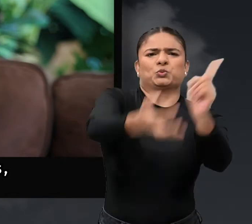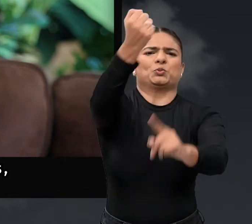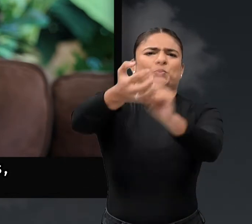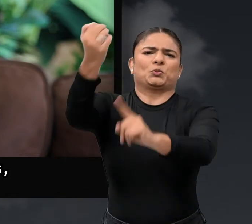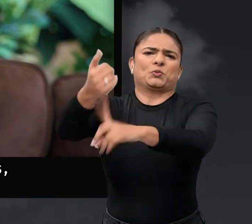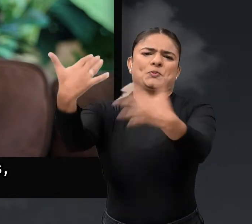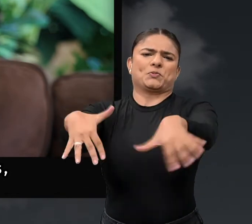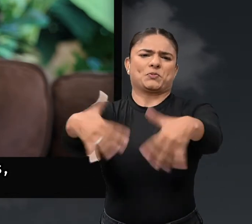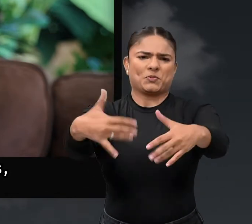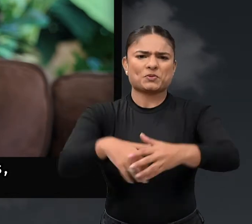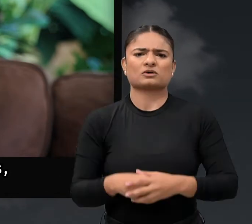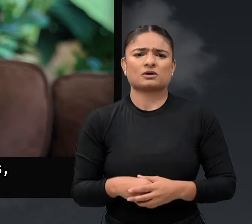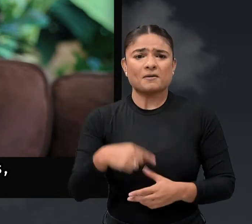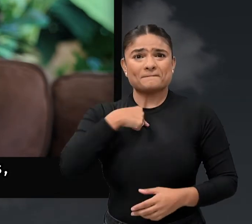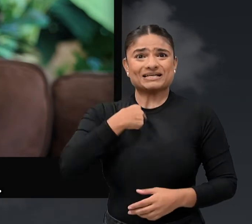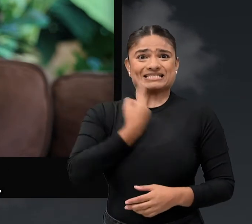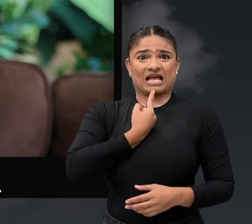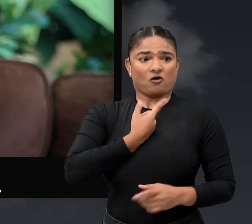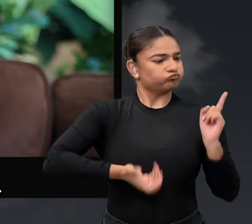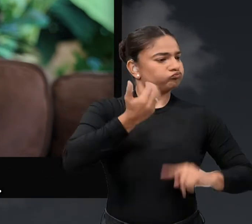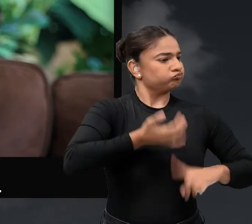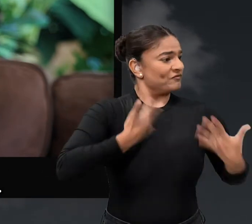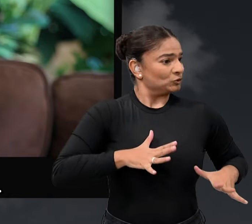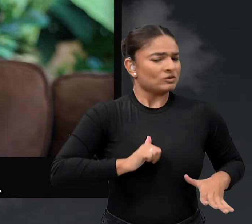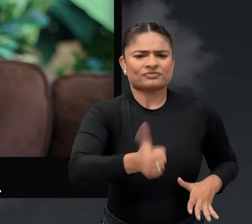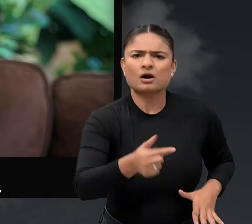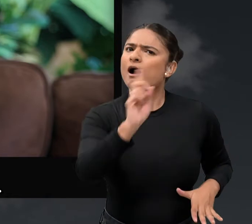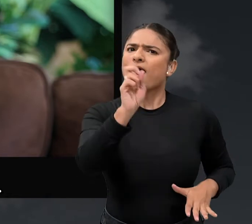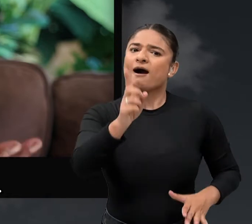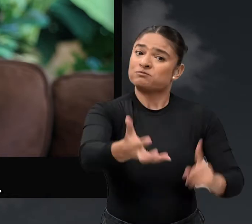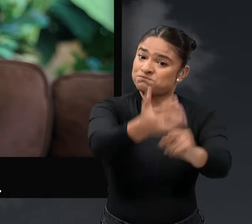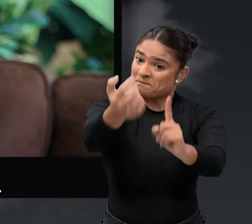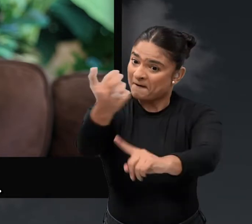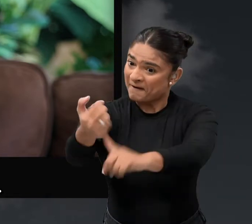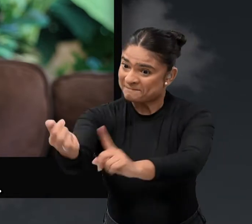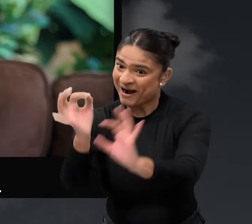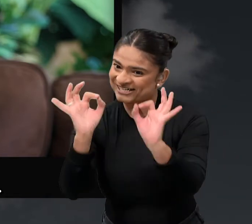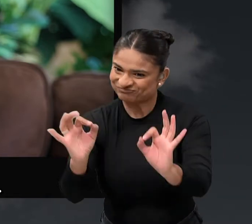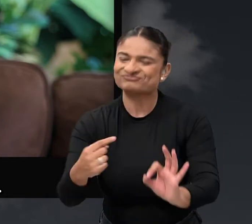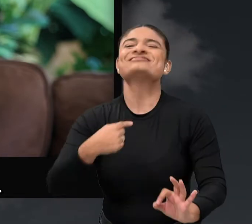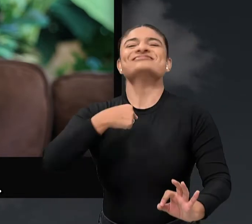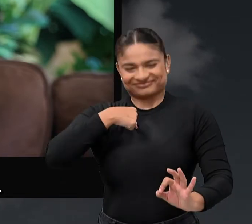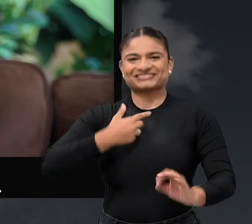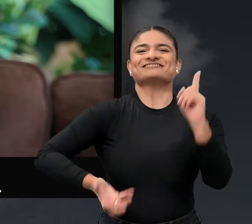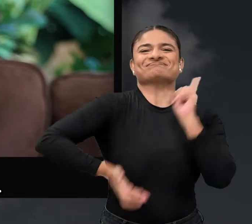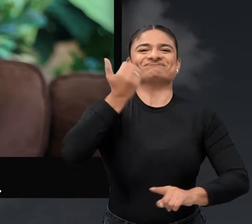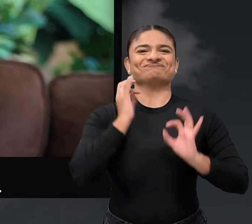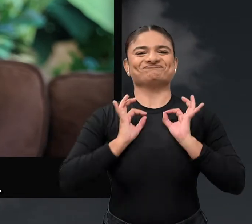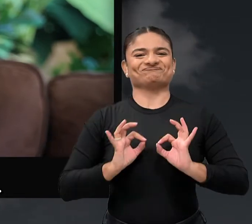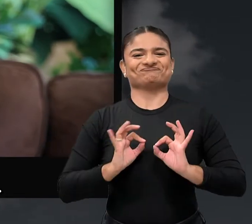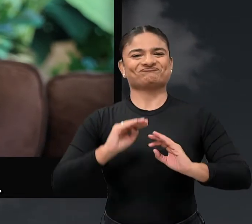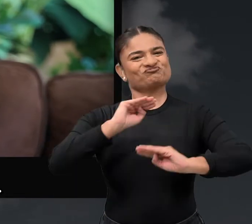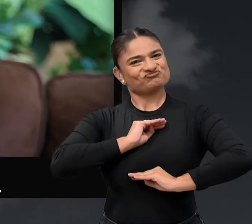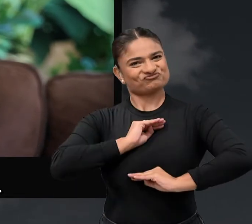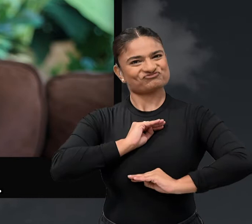tsa ka dikatleho o mesebetsi nna ke etsang ha ke khone hore ke nje ke pepese ke be odimo fela ke khona hore ke nje ya ba